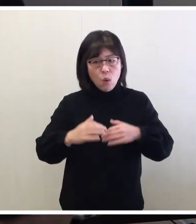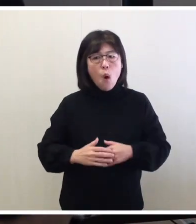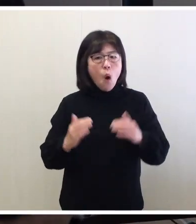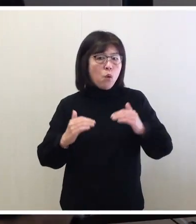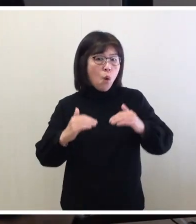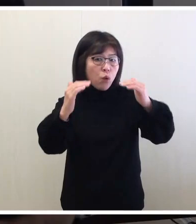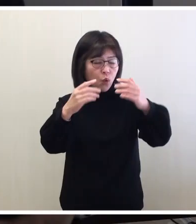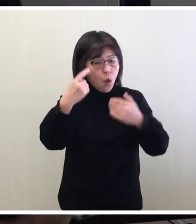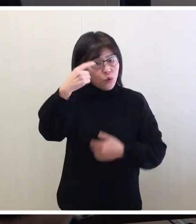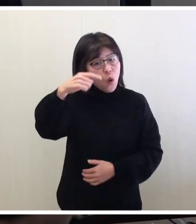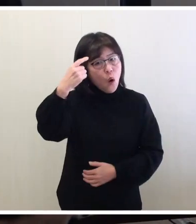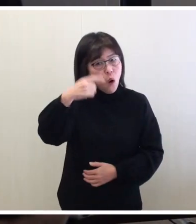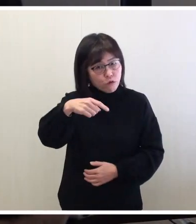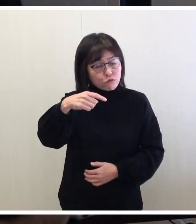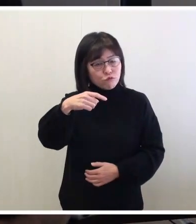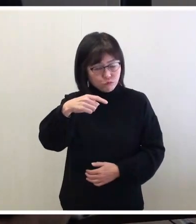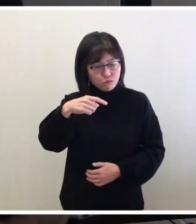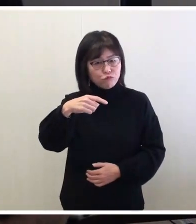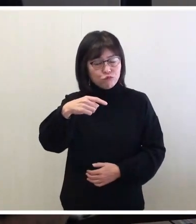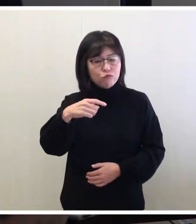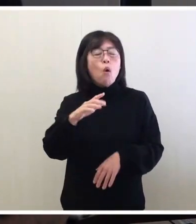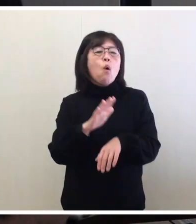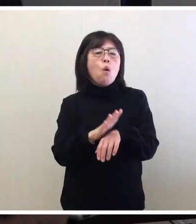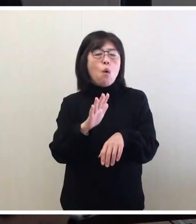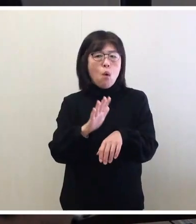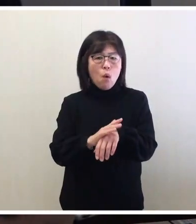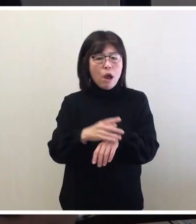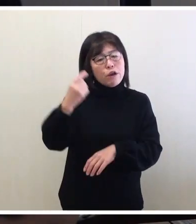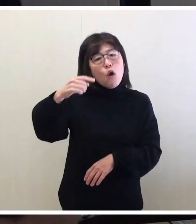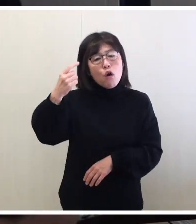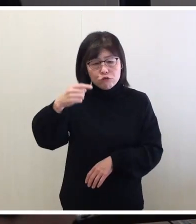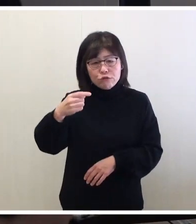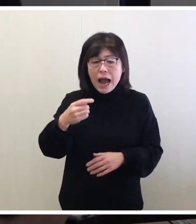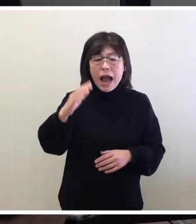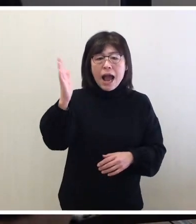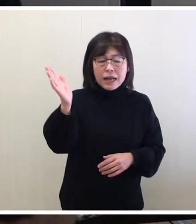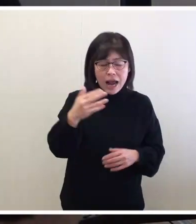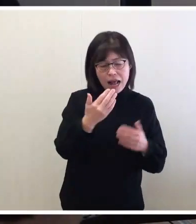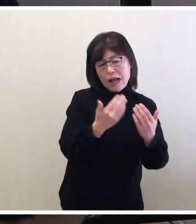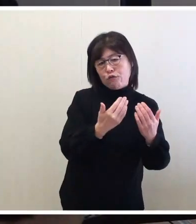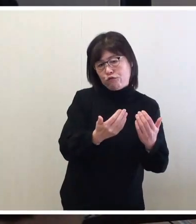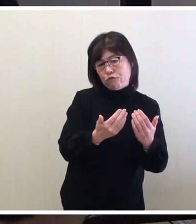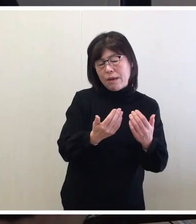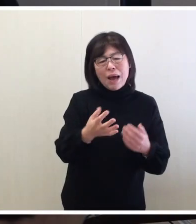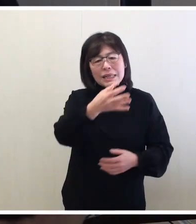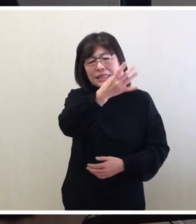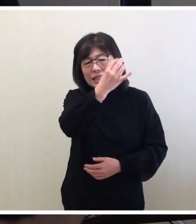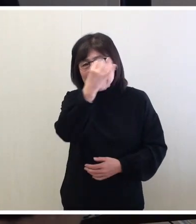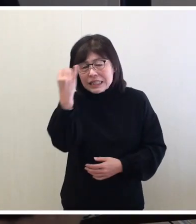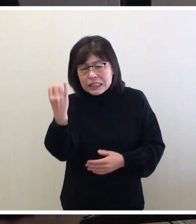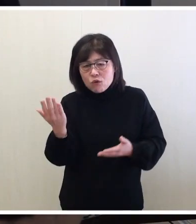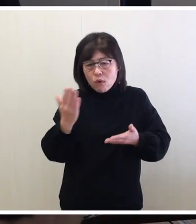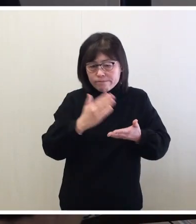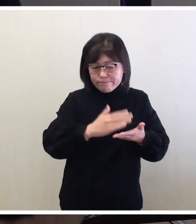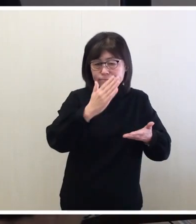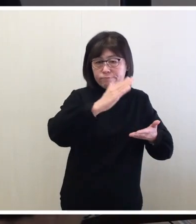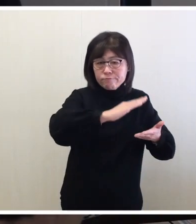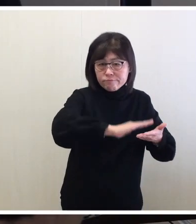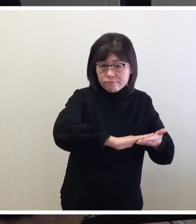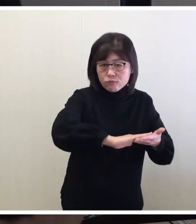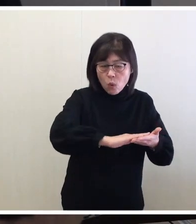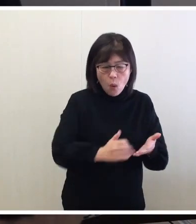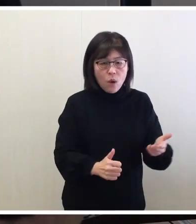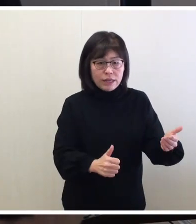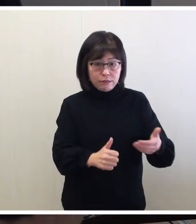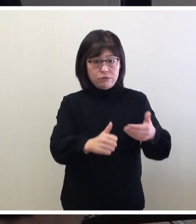の高等教育のあり方、教育から学習へ、知識を伝達することから能力、